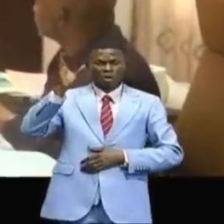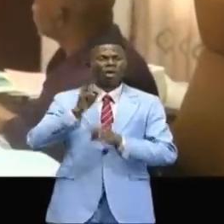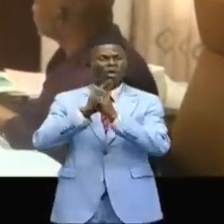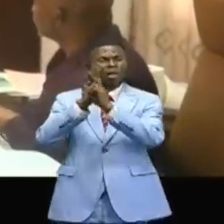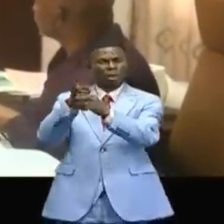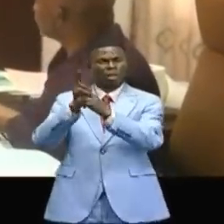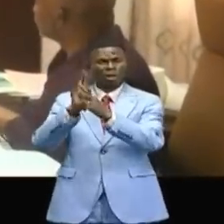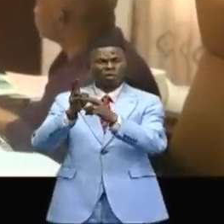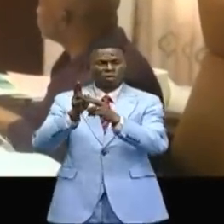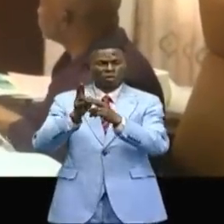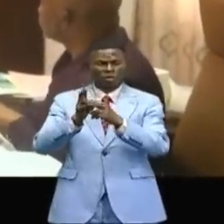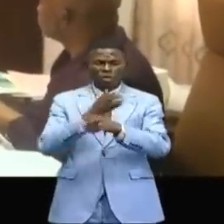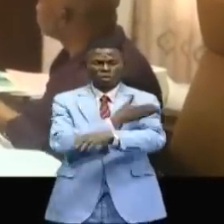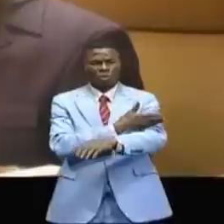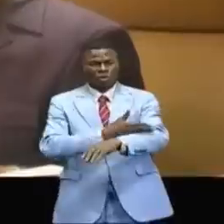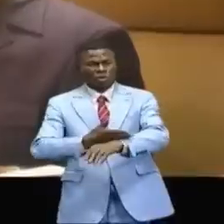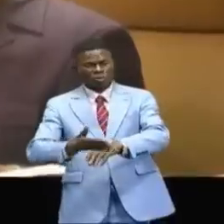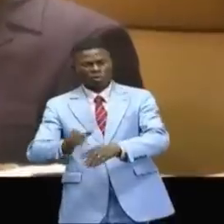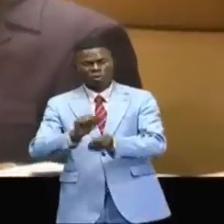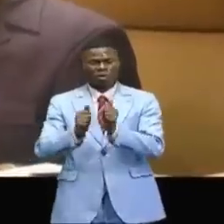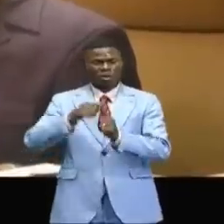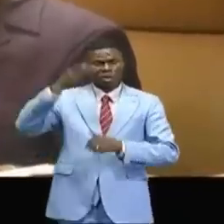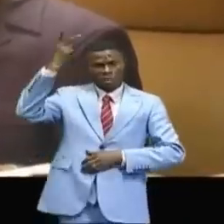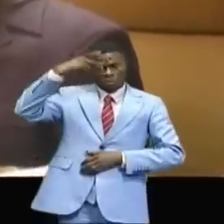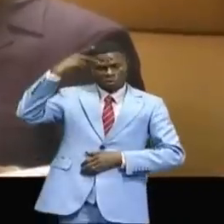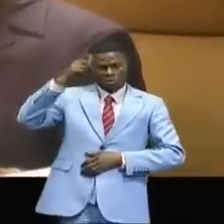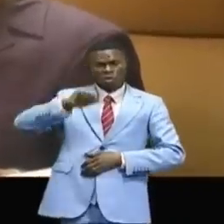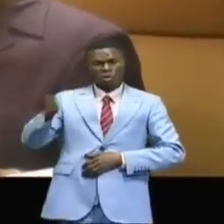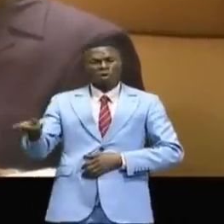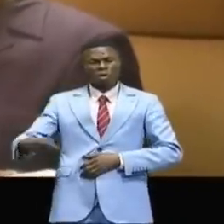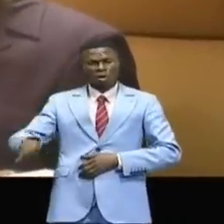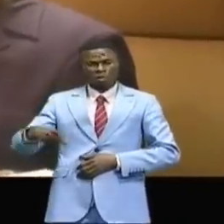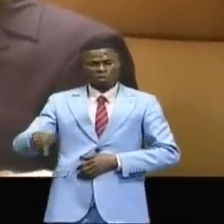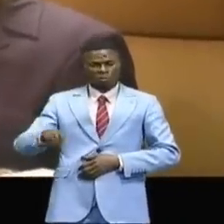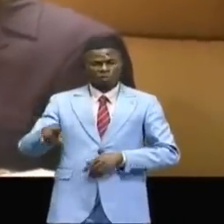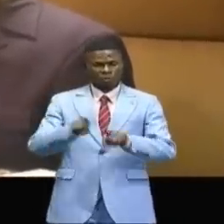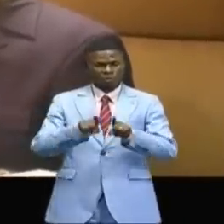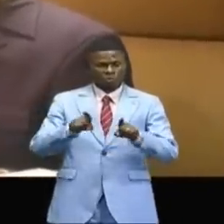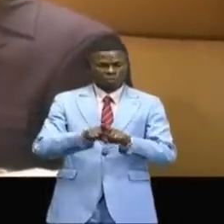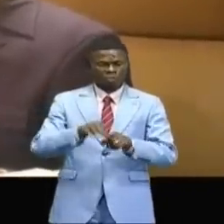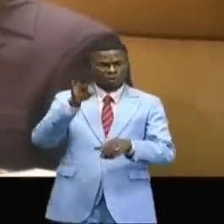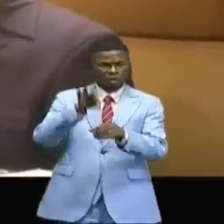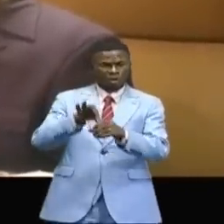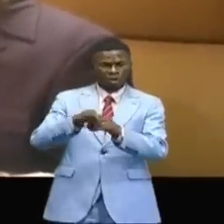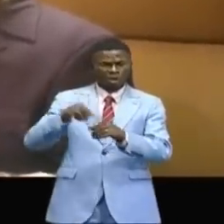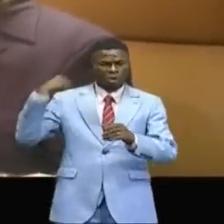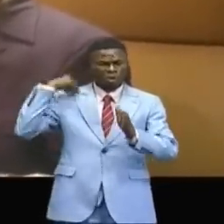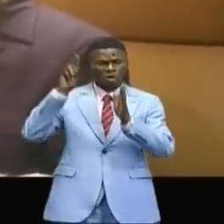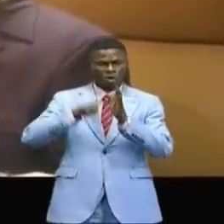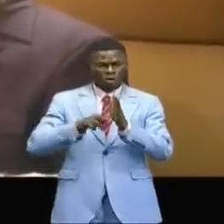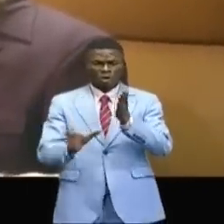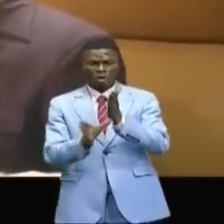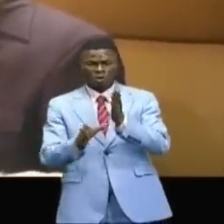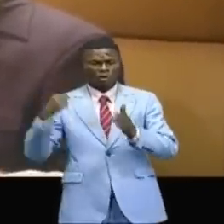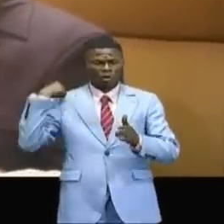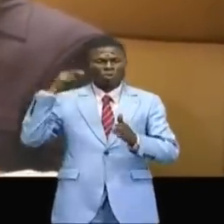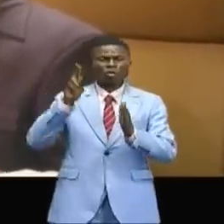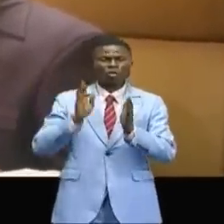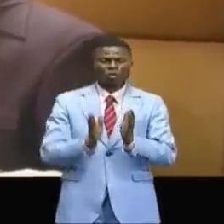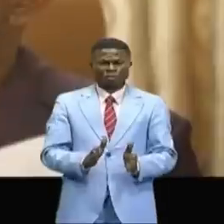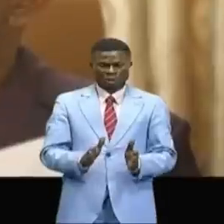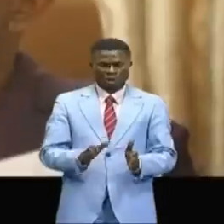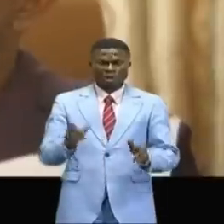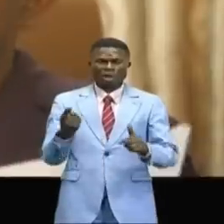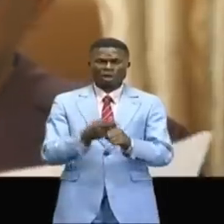de la dégradation du climat politique dans certaines provinces qui ont récemment connu les élections des gouverneurs et ou vice-gouverneurs,